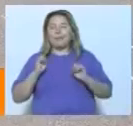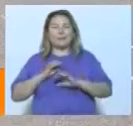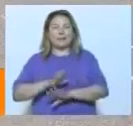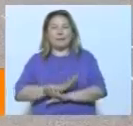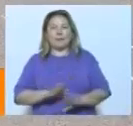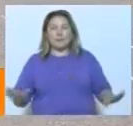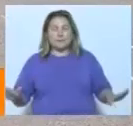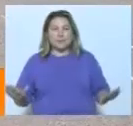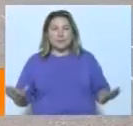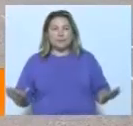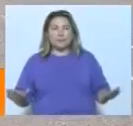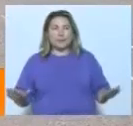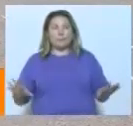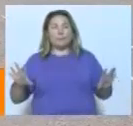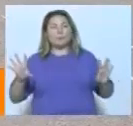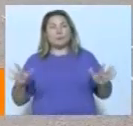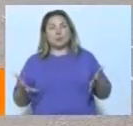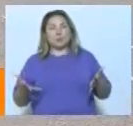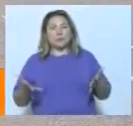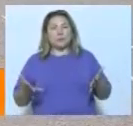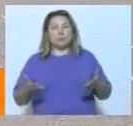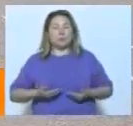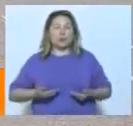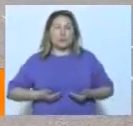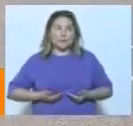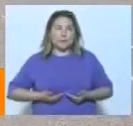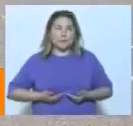при незначительных, скажем так, трясках по жизни.